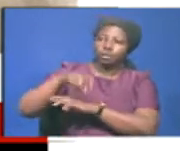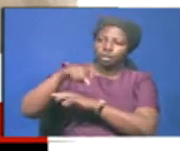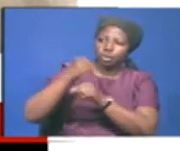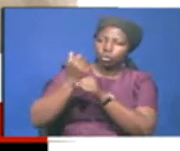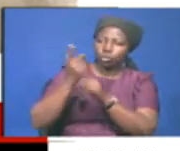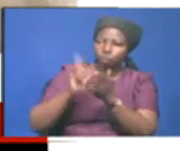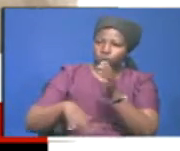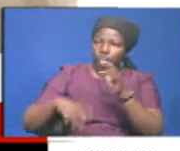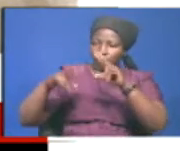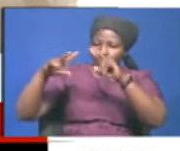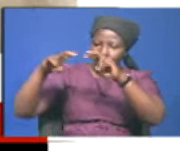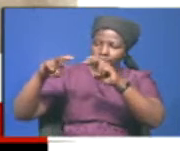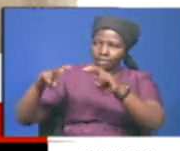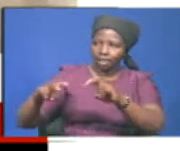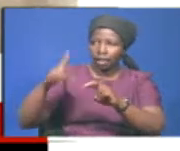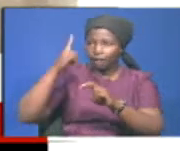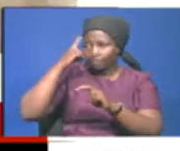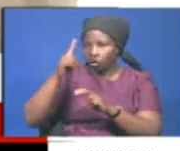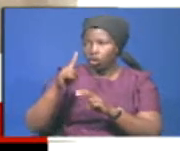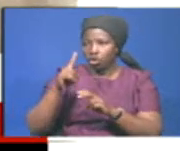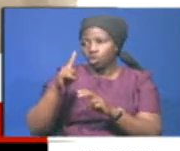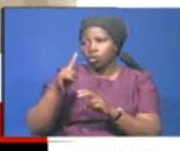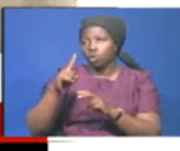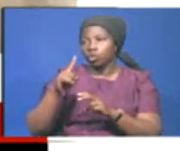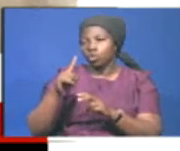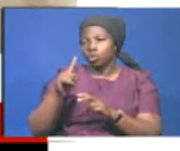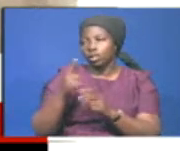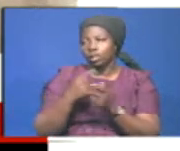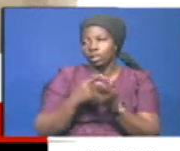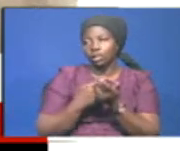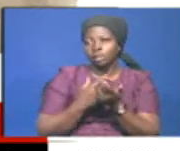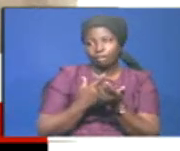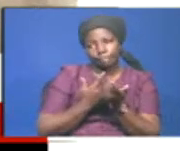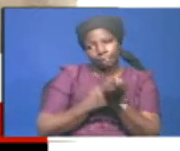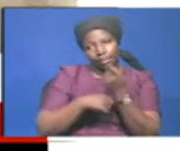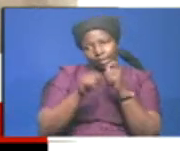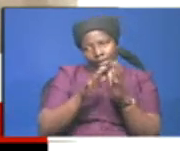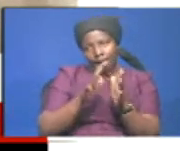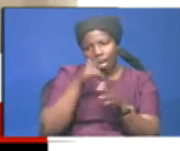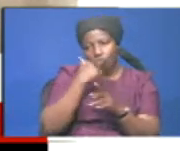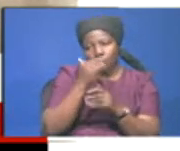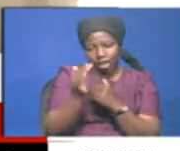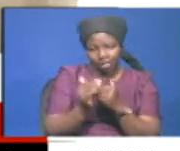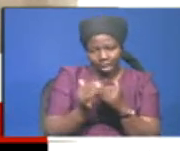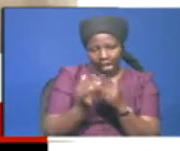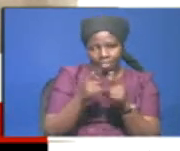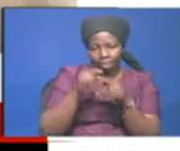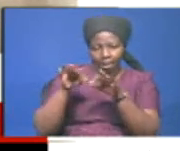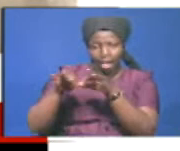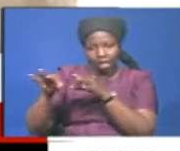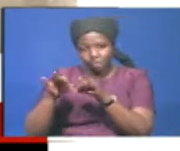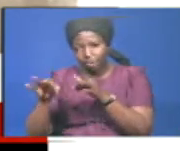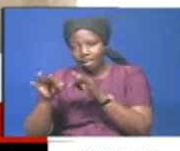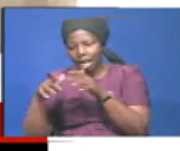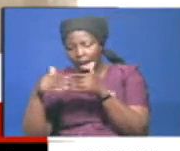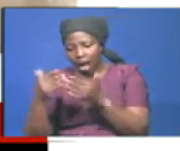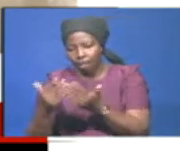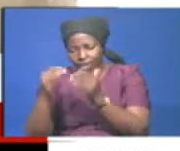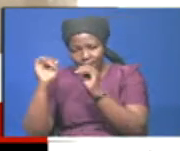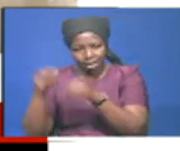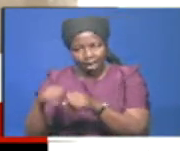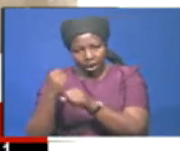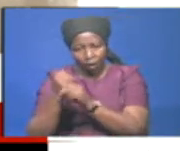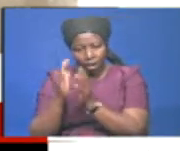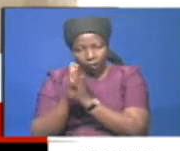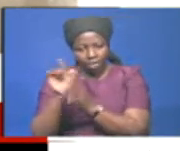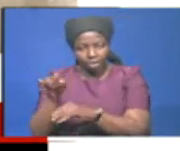kutafuta waunzi wale wako around na kuwaelezea ni nini wanaweza fanyia hizi mashini ndio zitusaidie